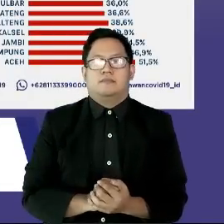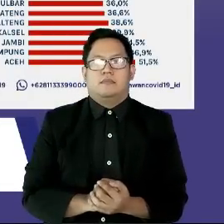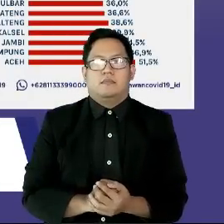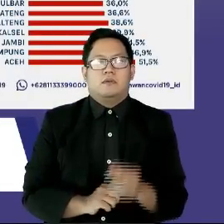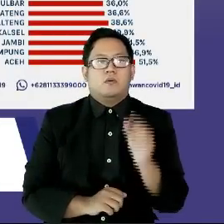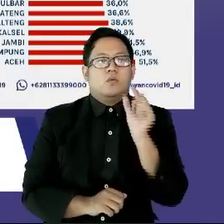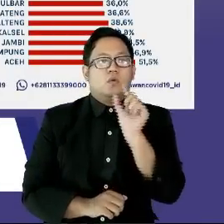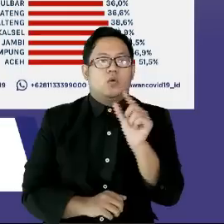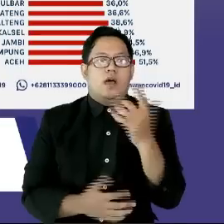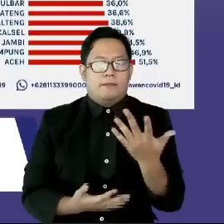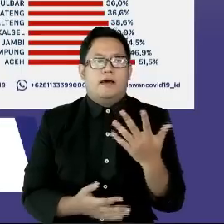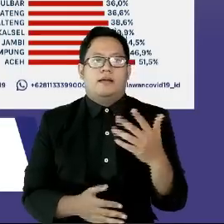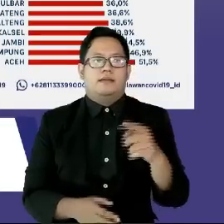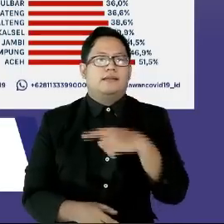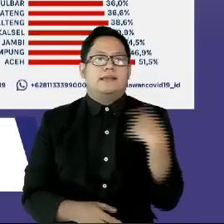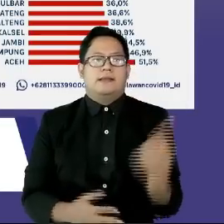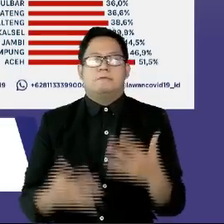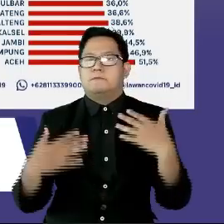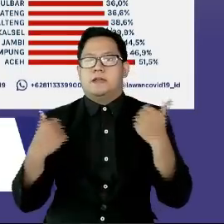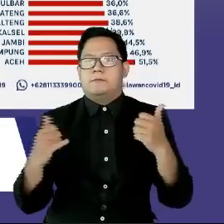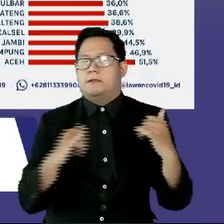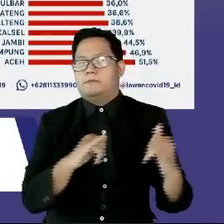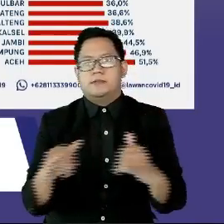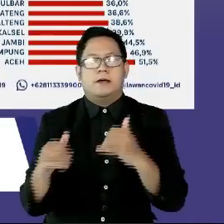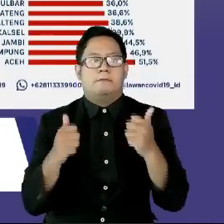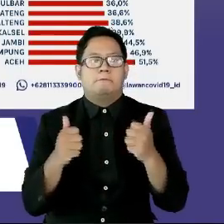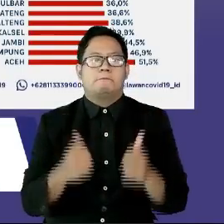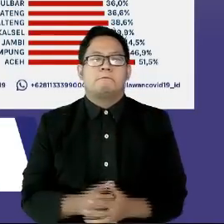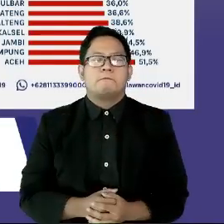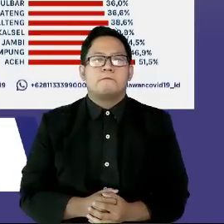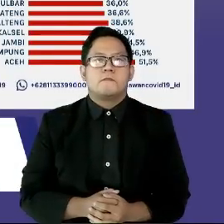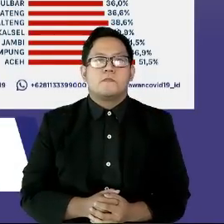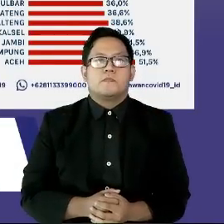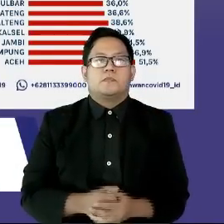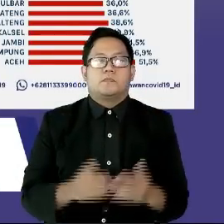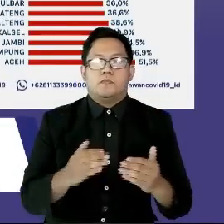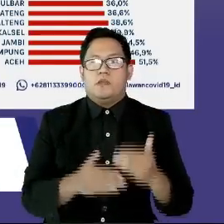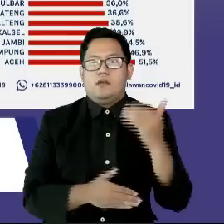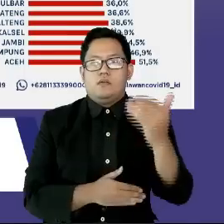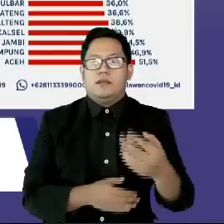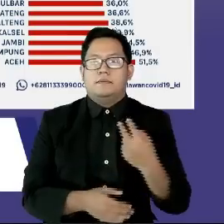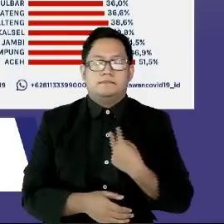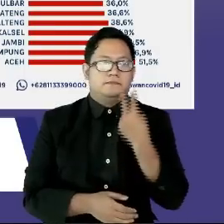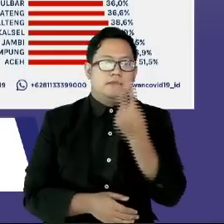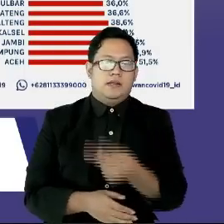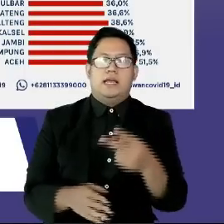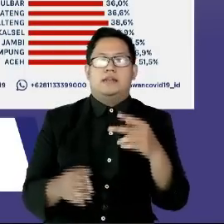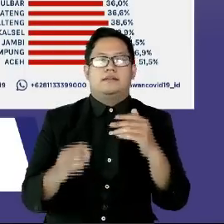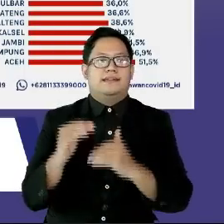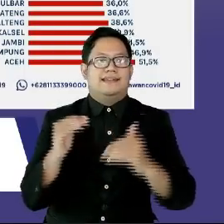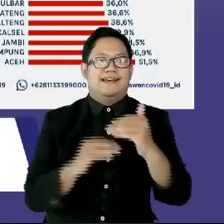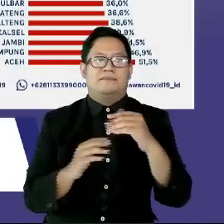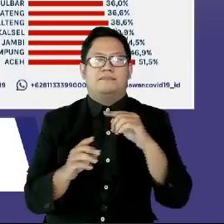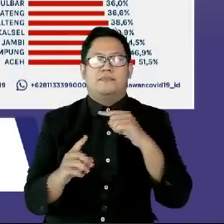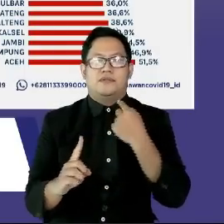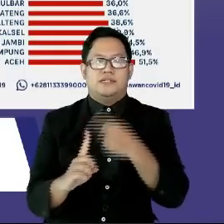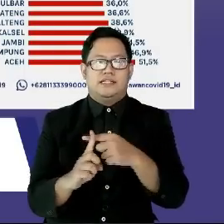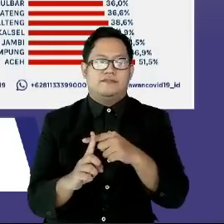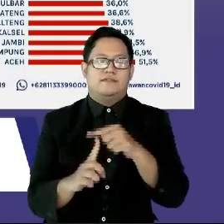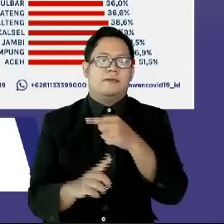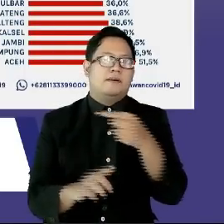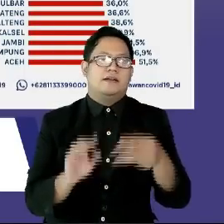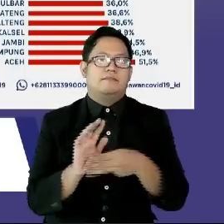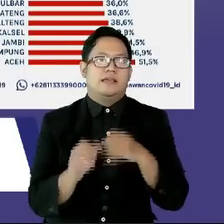demi keselamatan kita bersama. Selanjutnya, jika dilihat dari segi positivity rate mingguan di tingkat